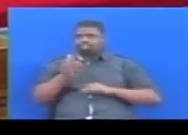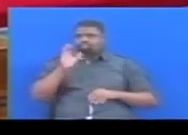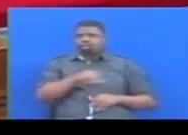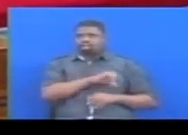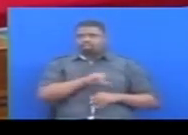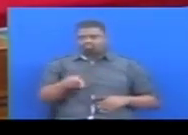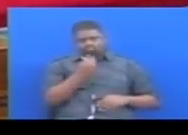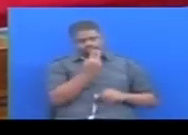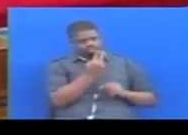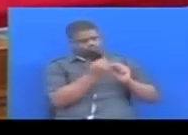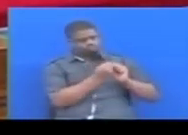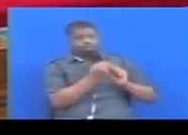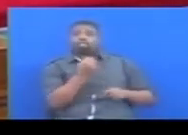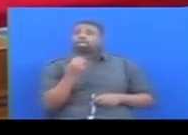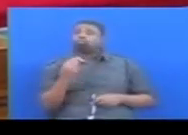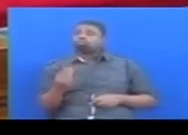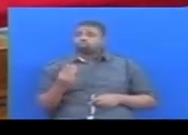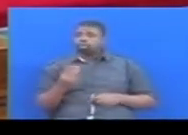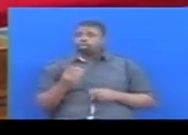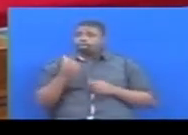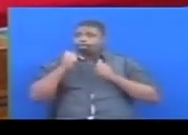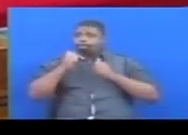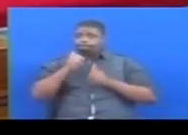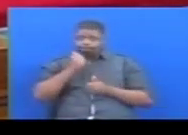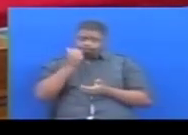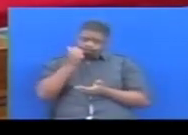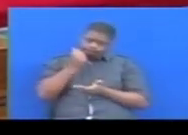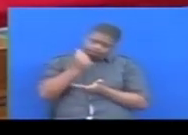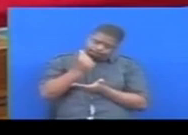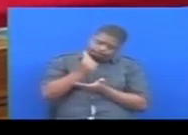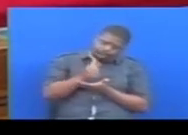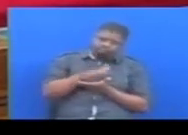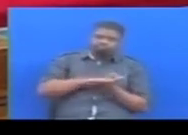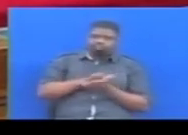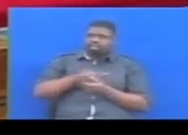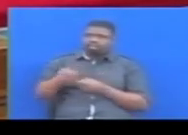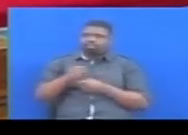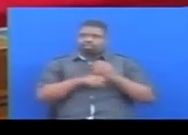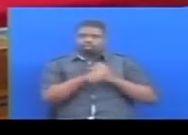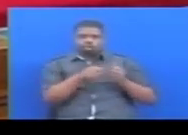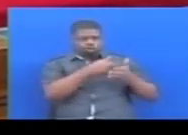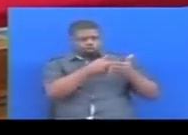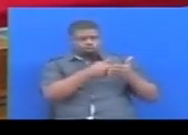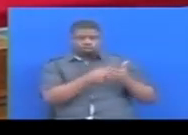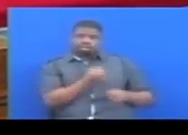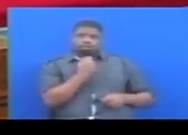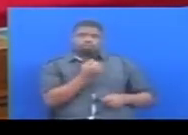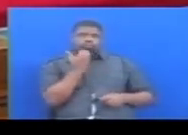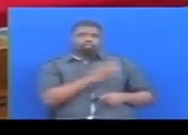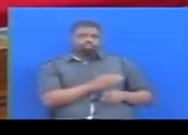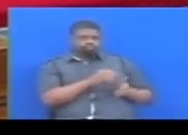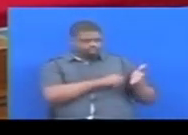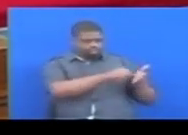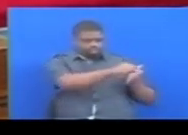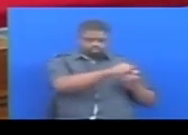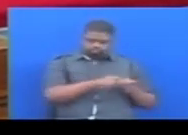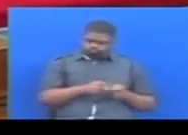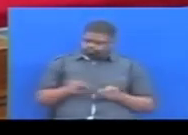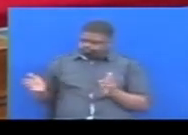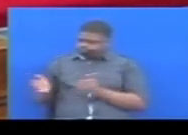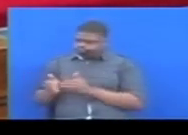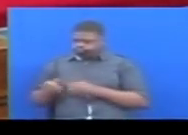2013 iliingiza mafuta hayo kwenye orodha ya taifa ya dawa muhimu ili ziweze kununuliwa, kutunzwa na